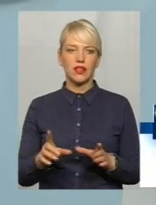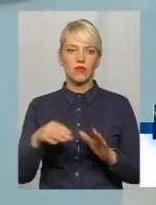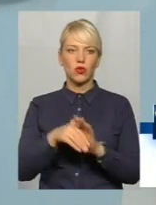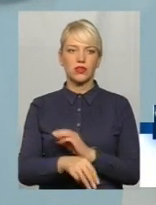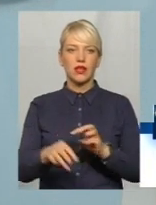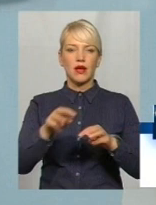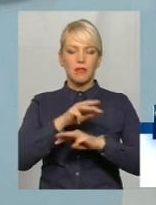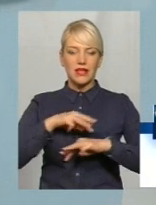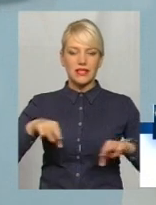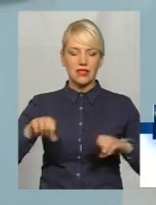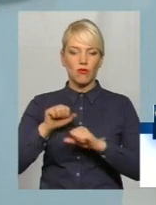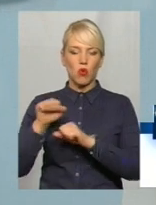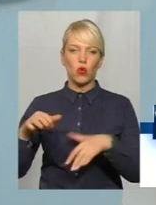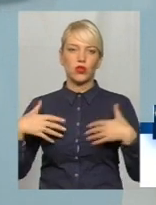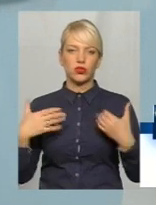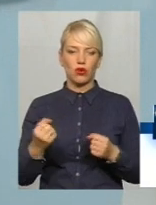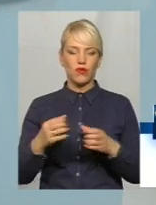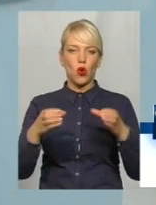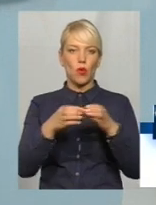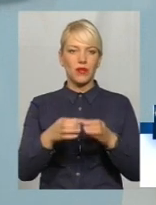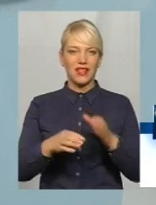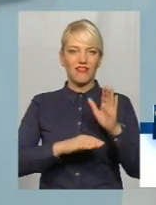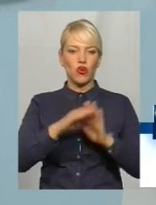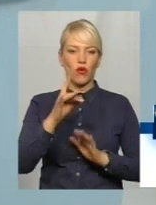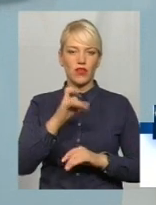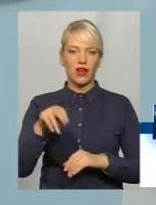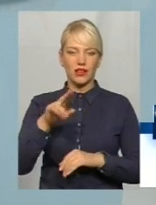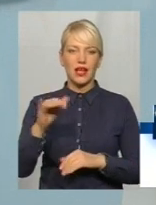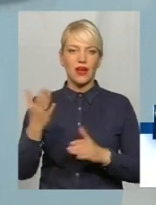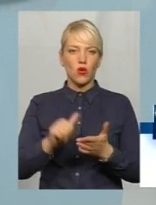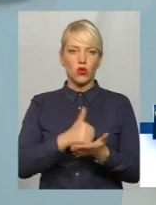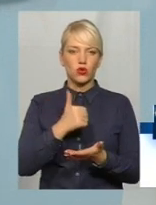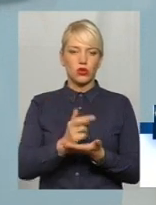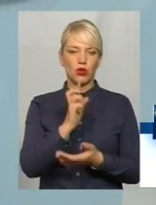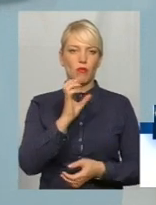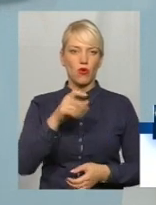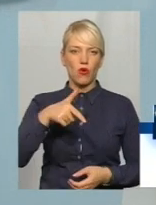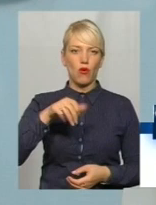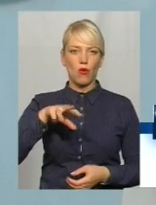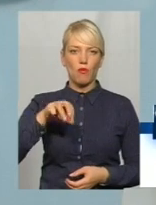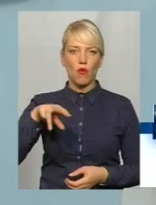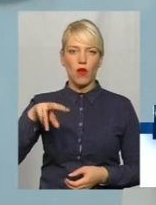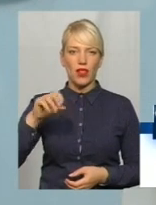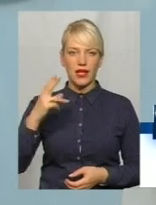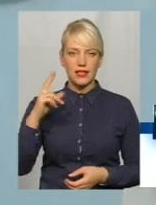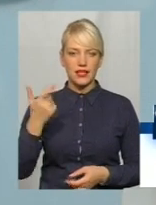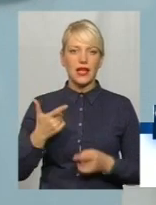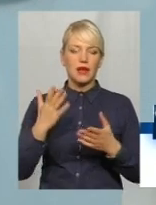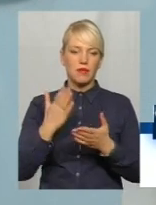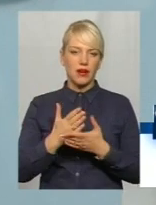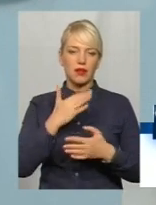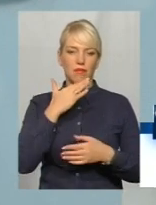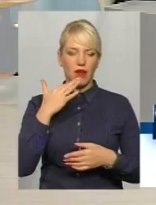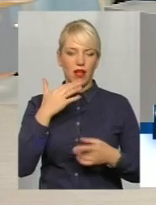охорони здоров'я, так і Комітетом Верховної Ради, який очолює Ольга Богомолець. Вони достатньо мають багато